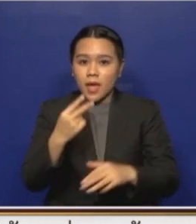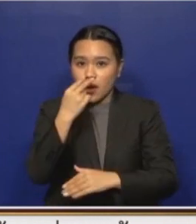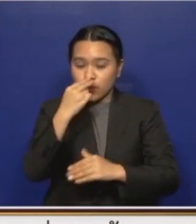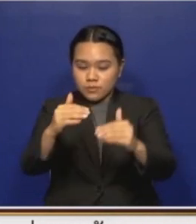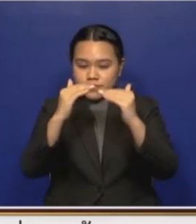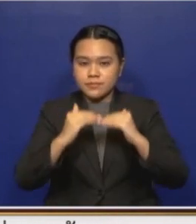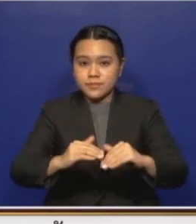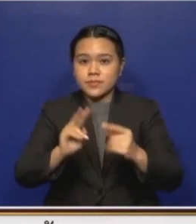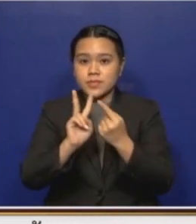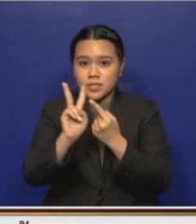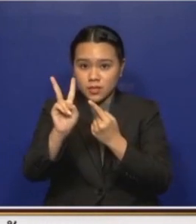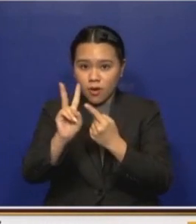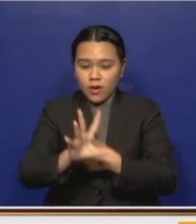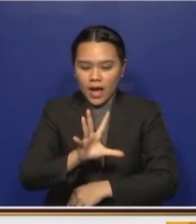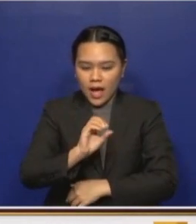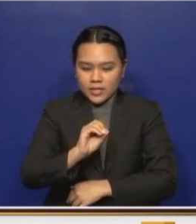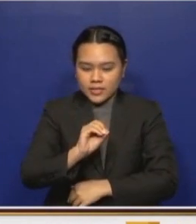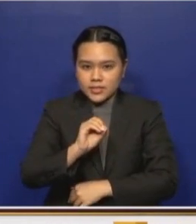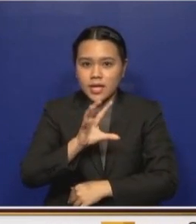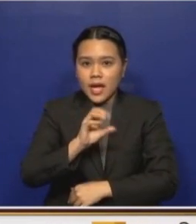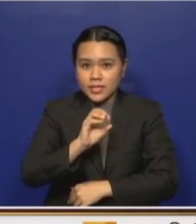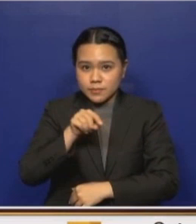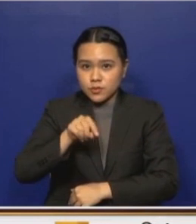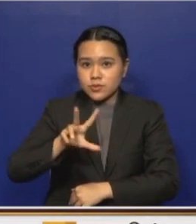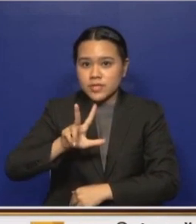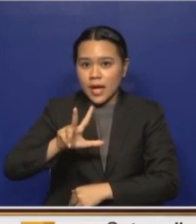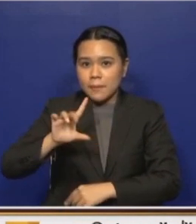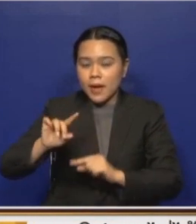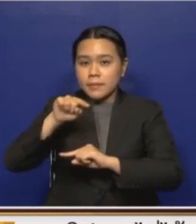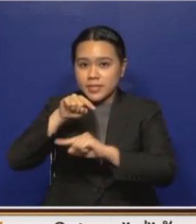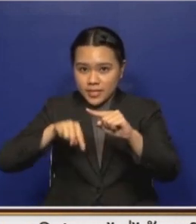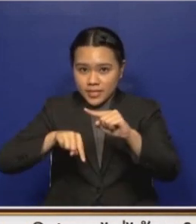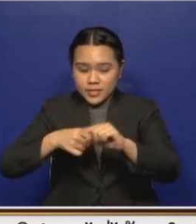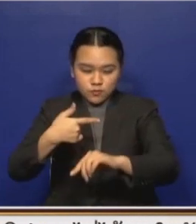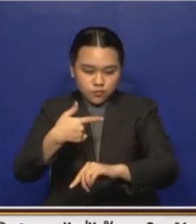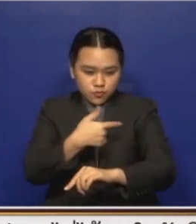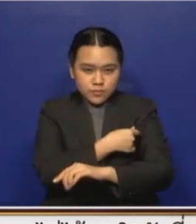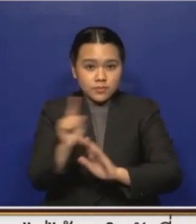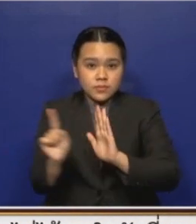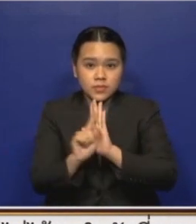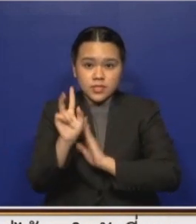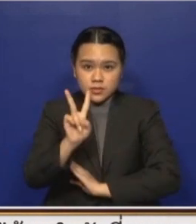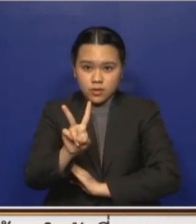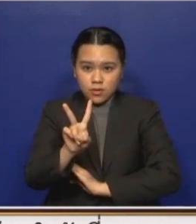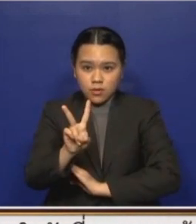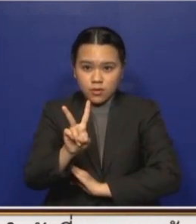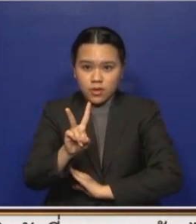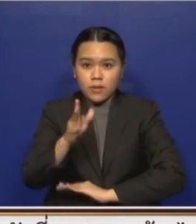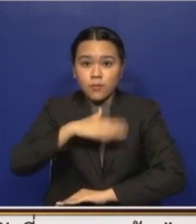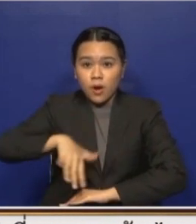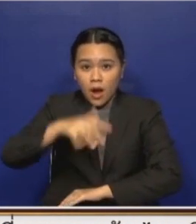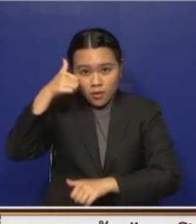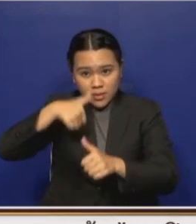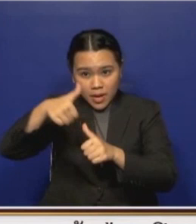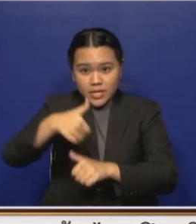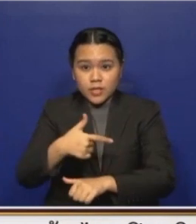ดูแล้วผมดึงข้อมูลออกมาอ่านด้วยฮะแล้วพยายามที่จะสื่อสารให้คนไทยได้เข้าใจนะฮะ